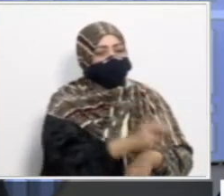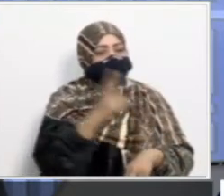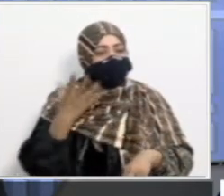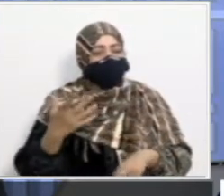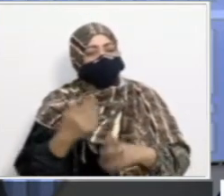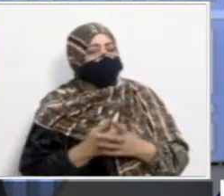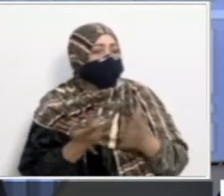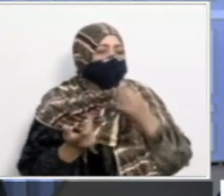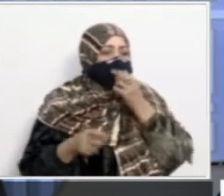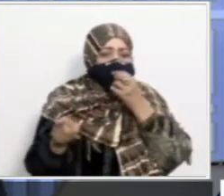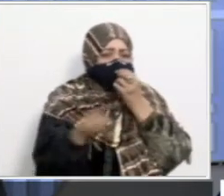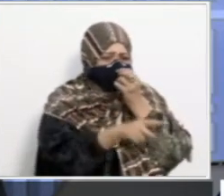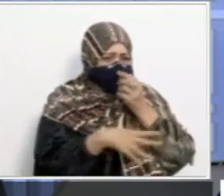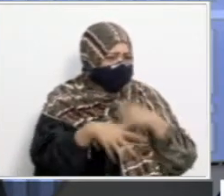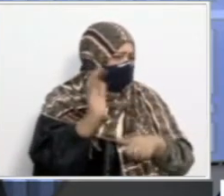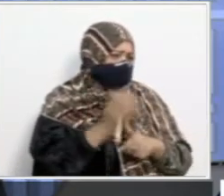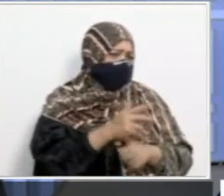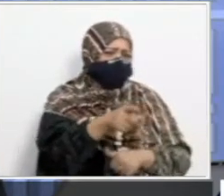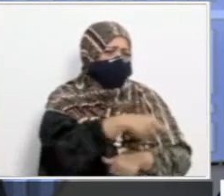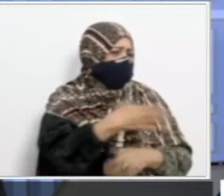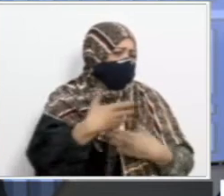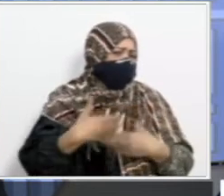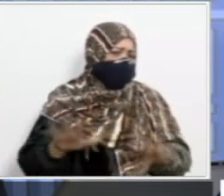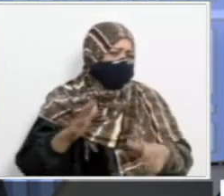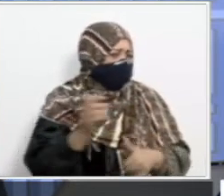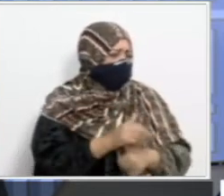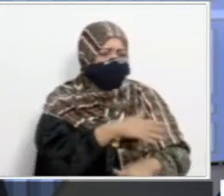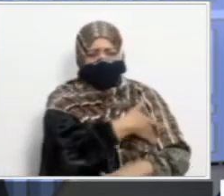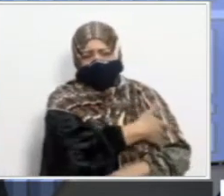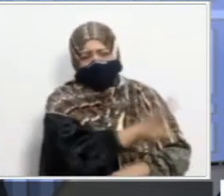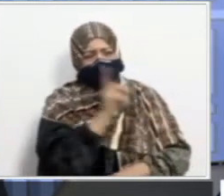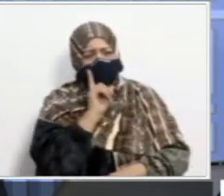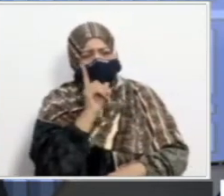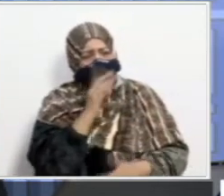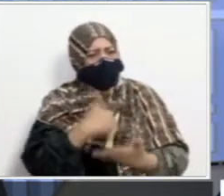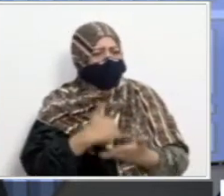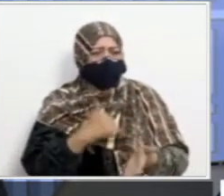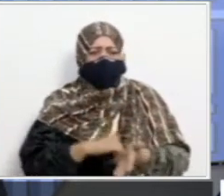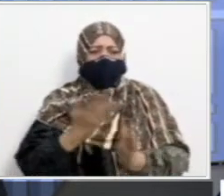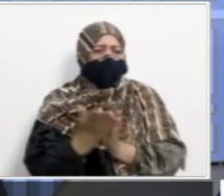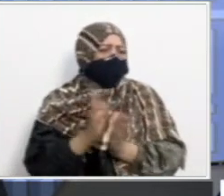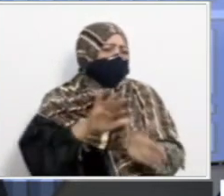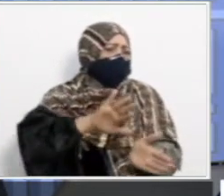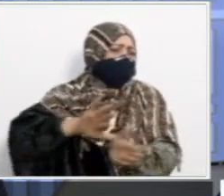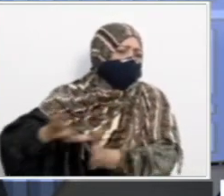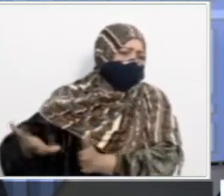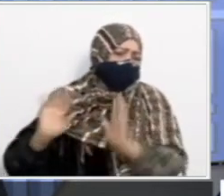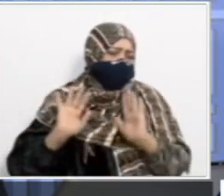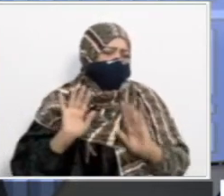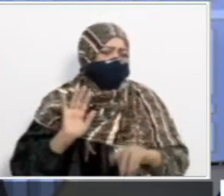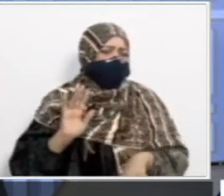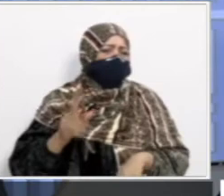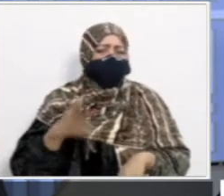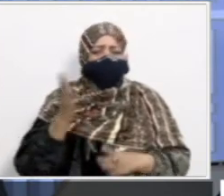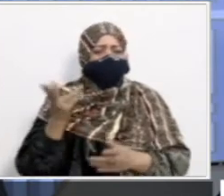الميراث، كونه تزوج أمه هذا لا يؤثر في الميراث. يعني لما مات الابن ماذا ترك؟ العبرة به لما مات ماذا ترك؟